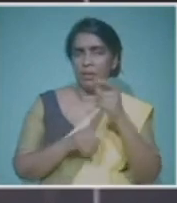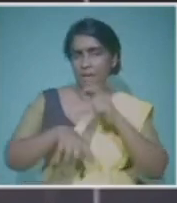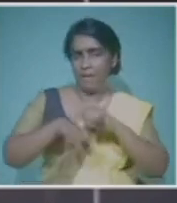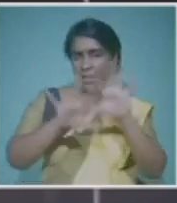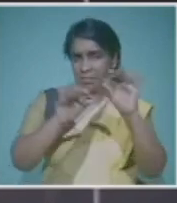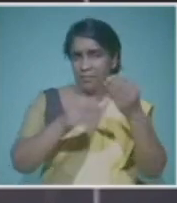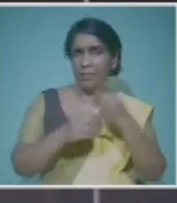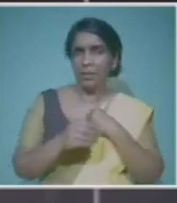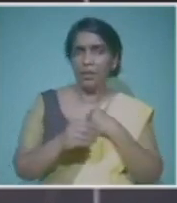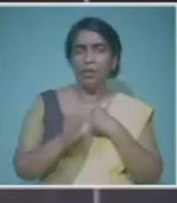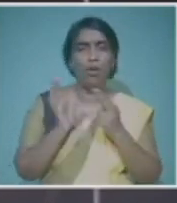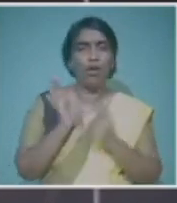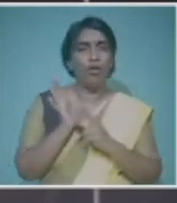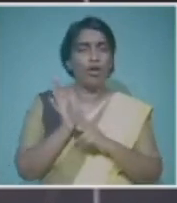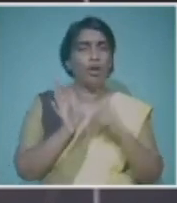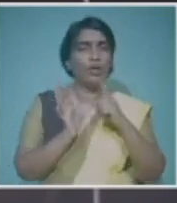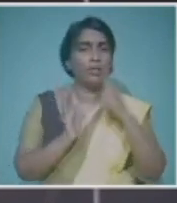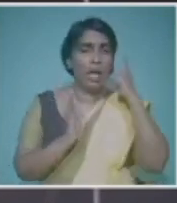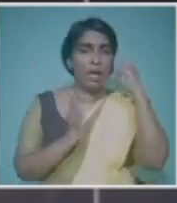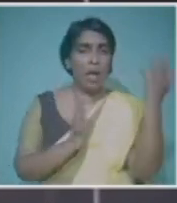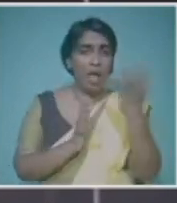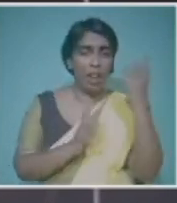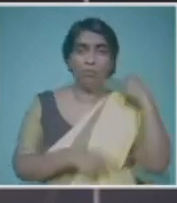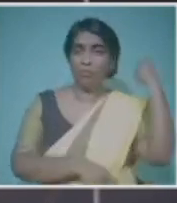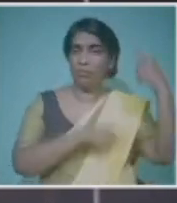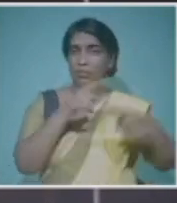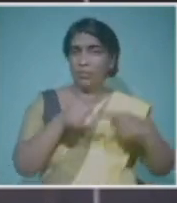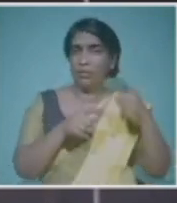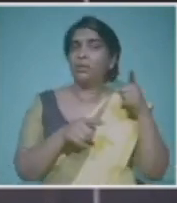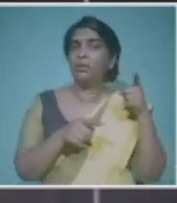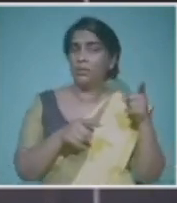දෙන්න නොරච්චෝලේ ලක්විජය ගල්ලංගුරු බලාගාරය සඳහා